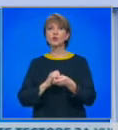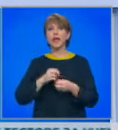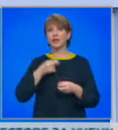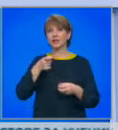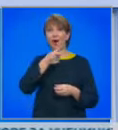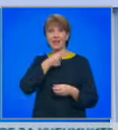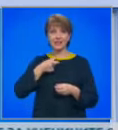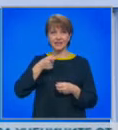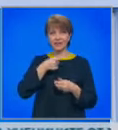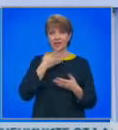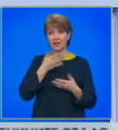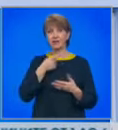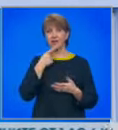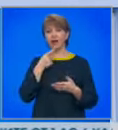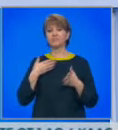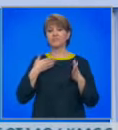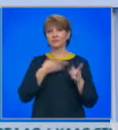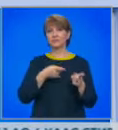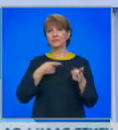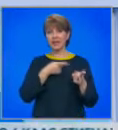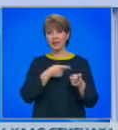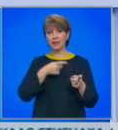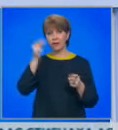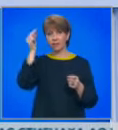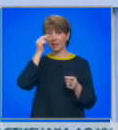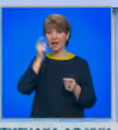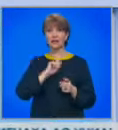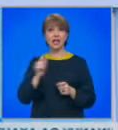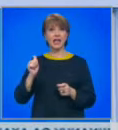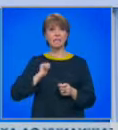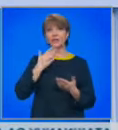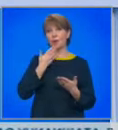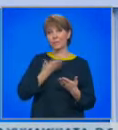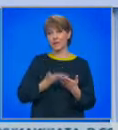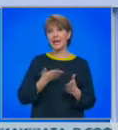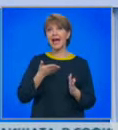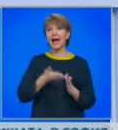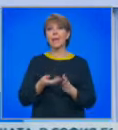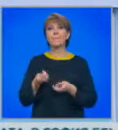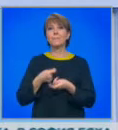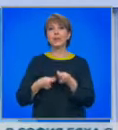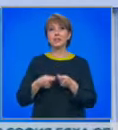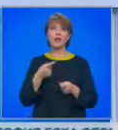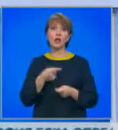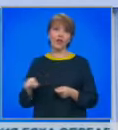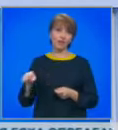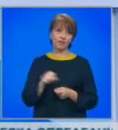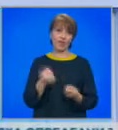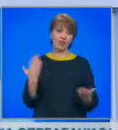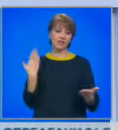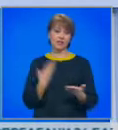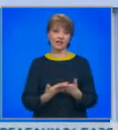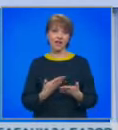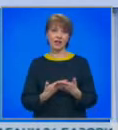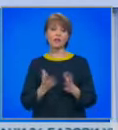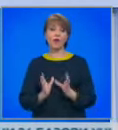България отправиха критики към държавата, че не е спазила обещанията си към бизнеса и това е довело до затварянето на стотици обекти